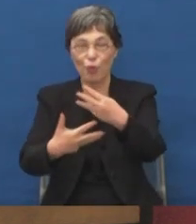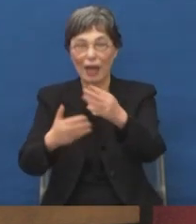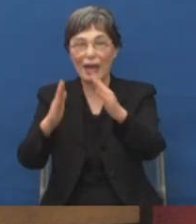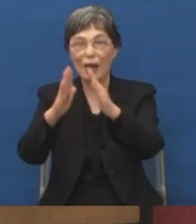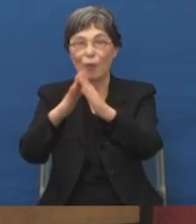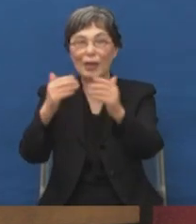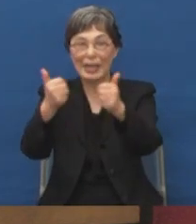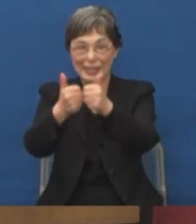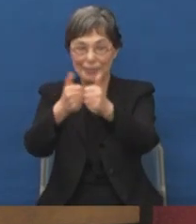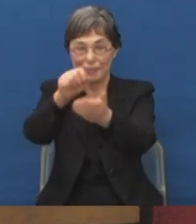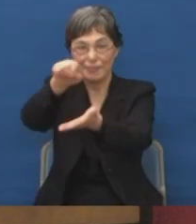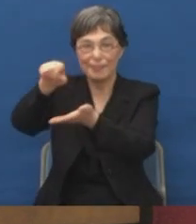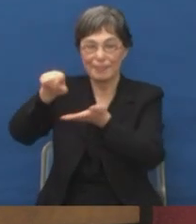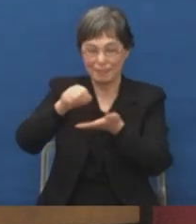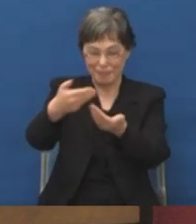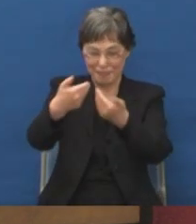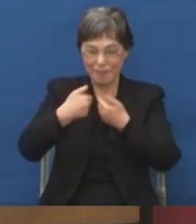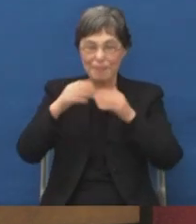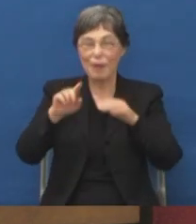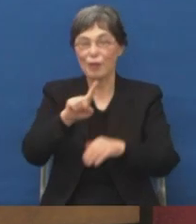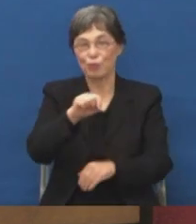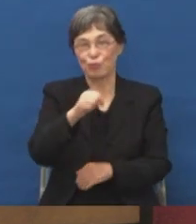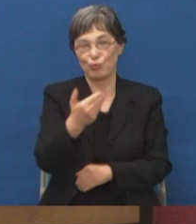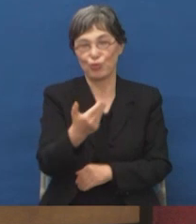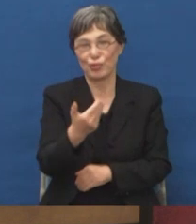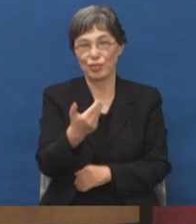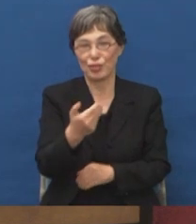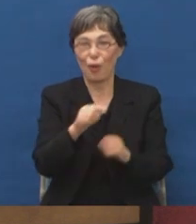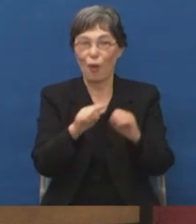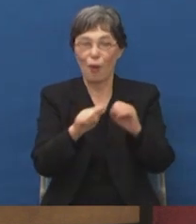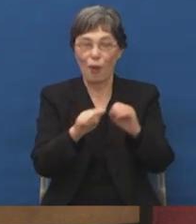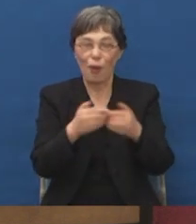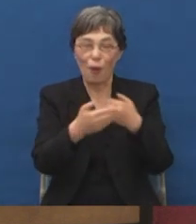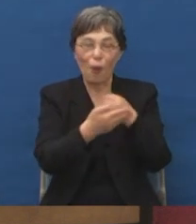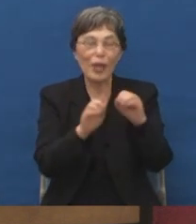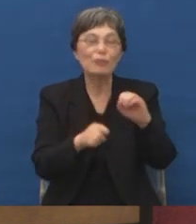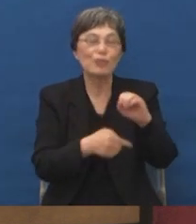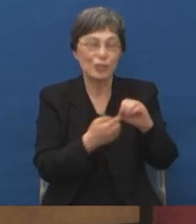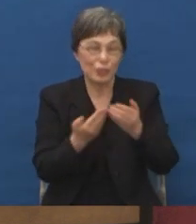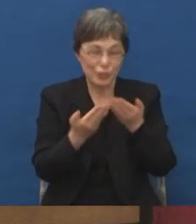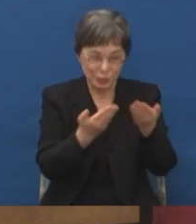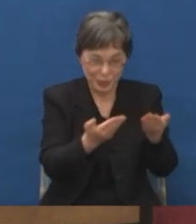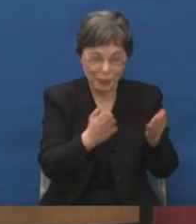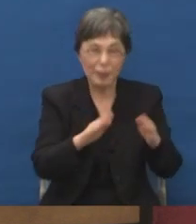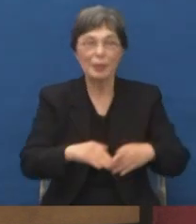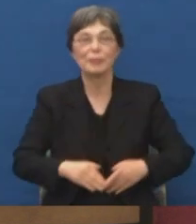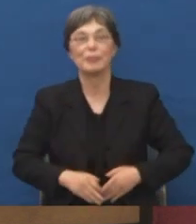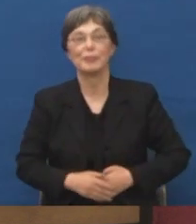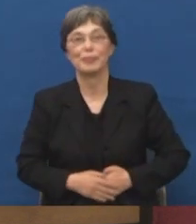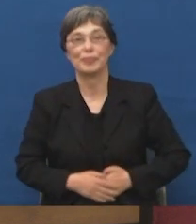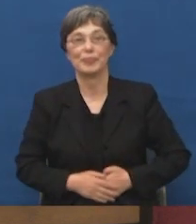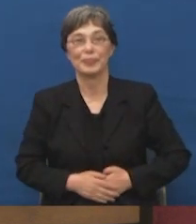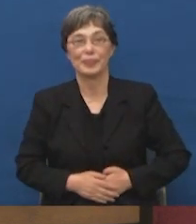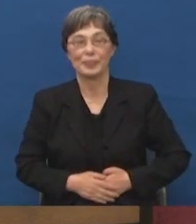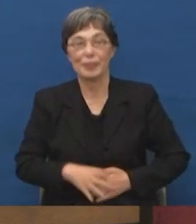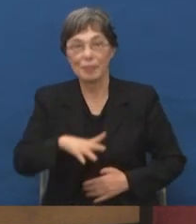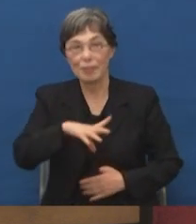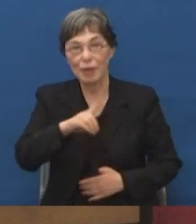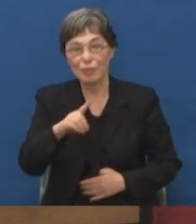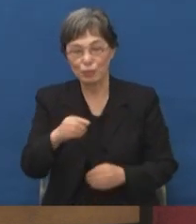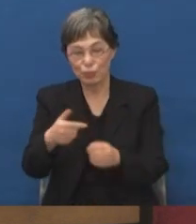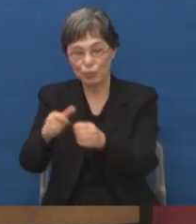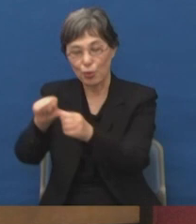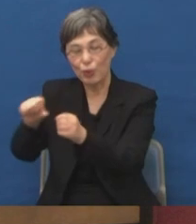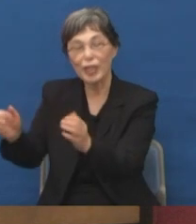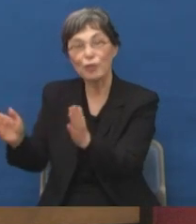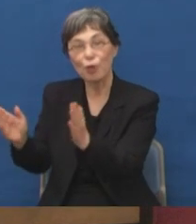議において、付託を受け、19日に保健福祉局に対し、質疑を行った次第であります。はじめに、令和5年度